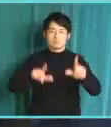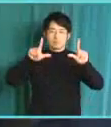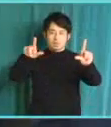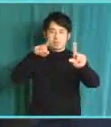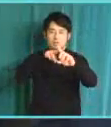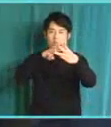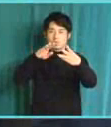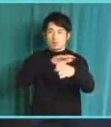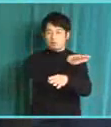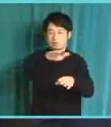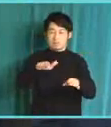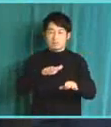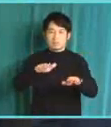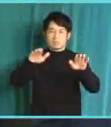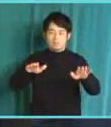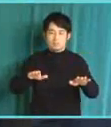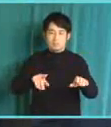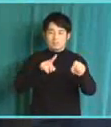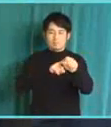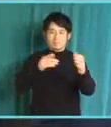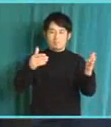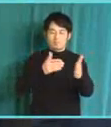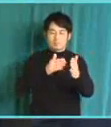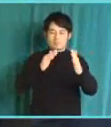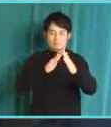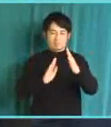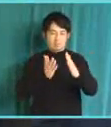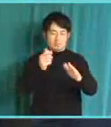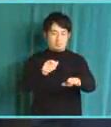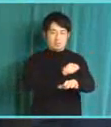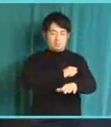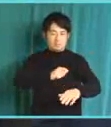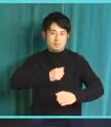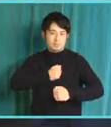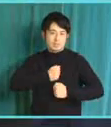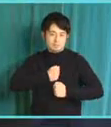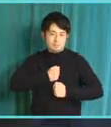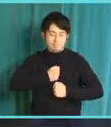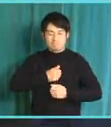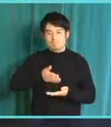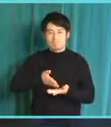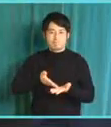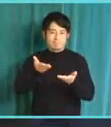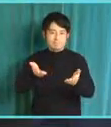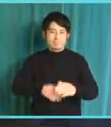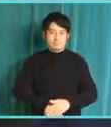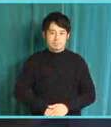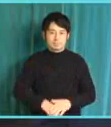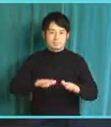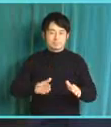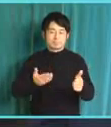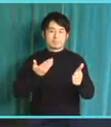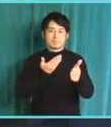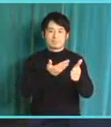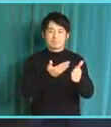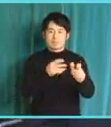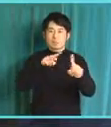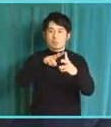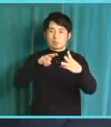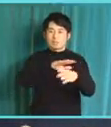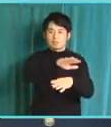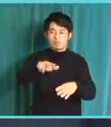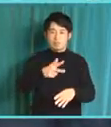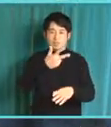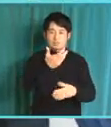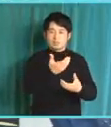広報小田原、この時間は歳末火災特別警戒のお知らせをお送りします。お話をお伺いしますのは小田